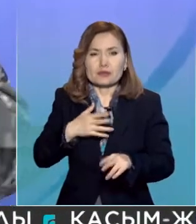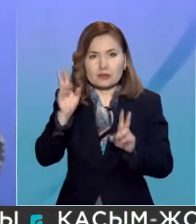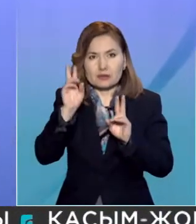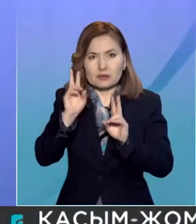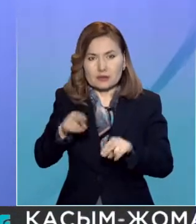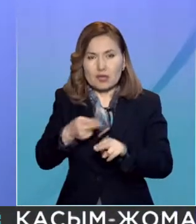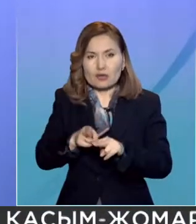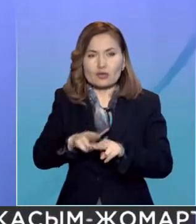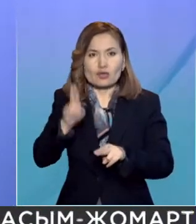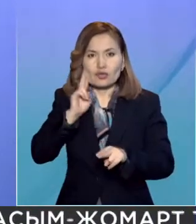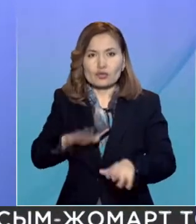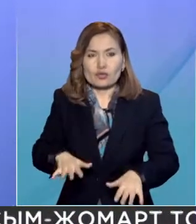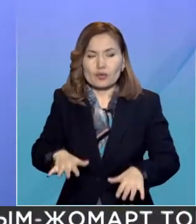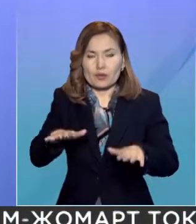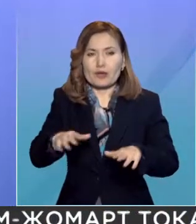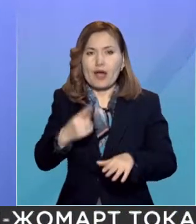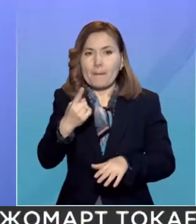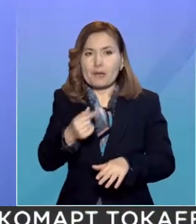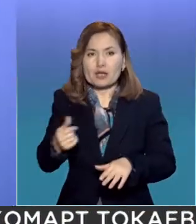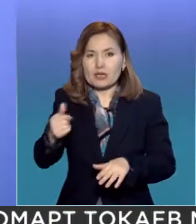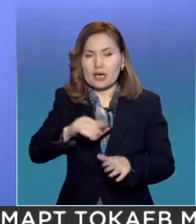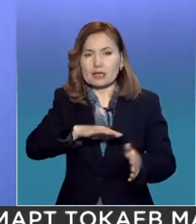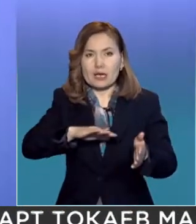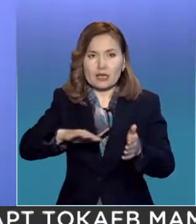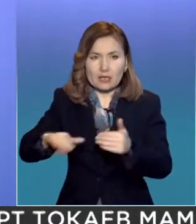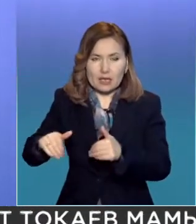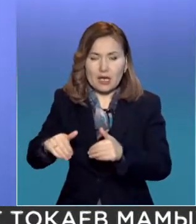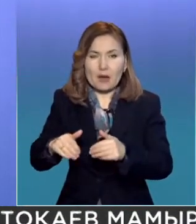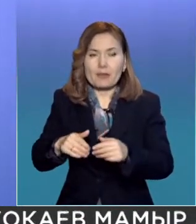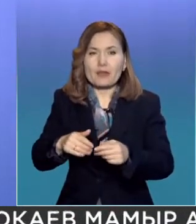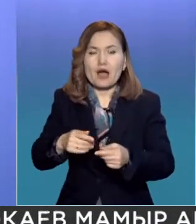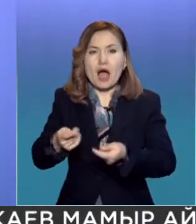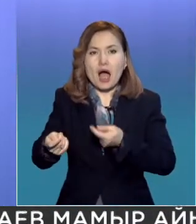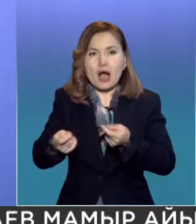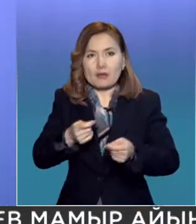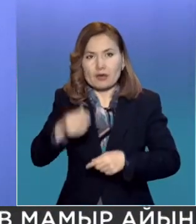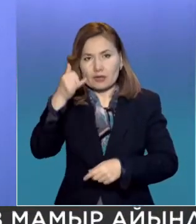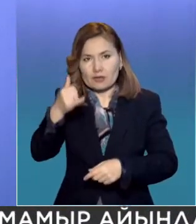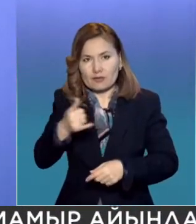кейін тек бір сағаттан кейін әкімшіліктен бізге ақпарат түсті.